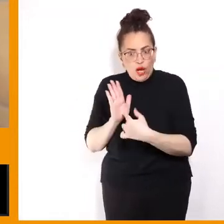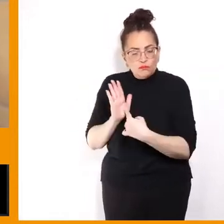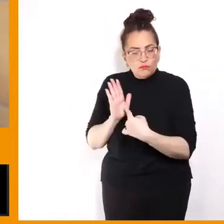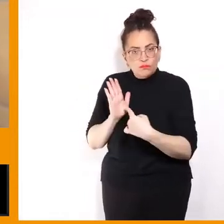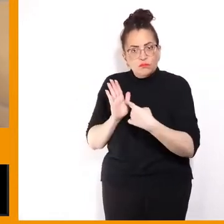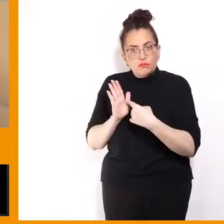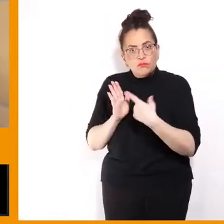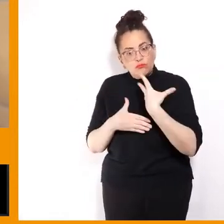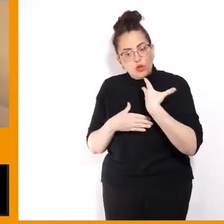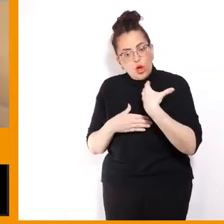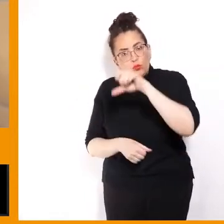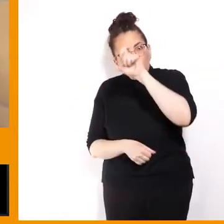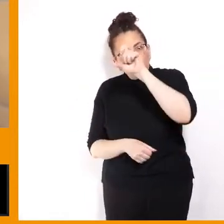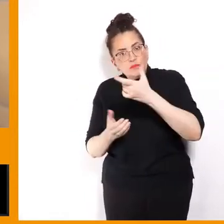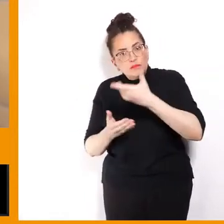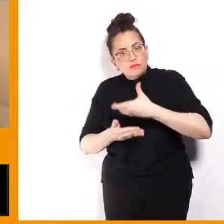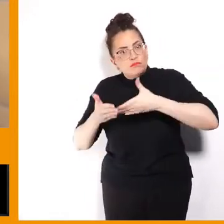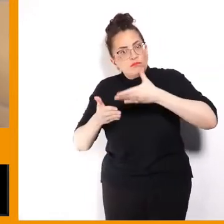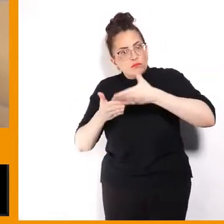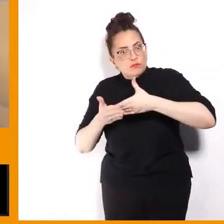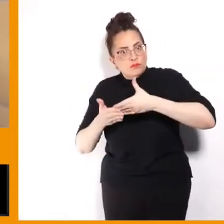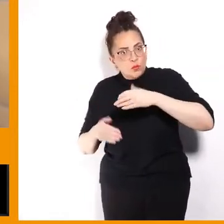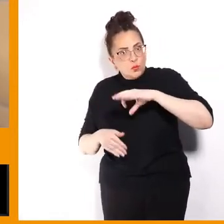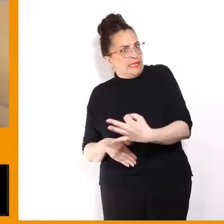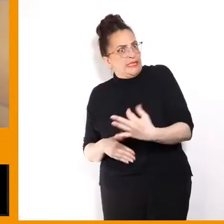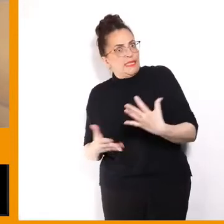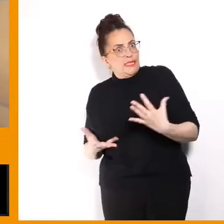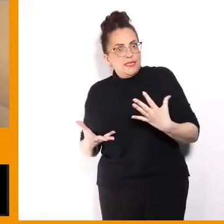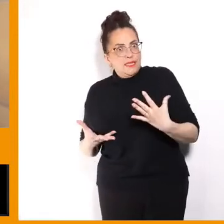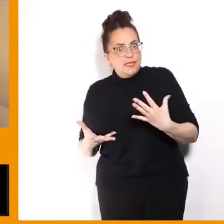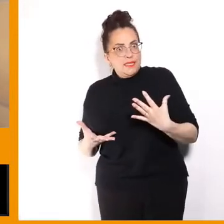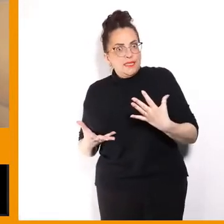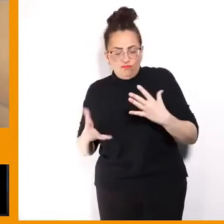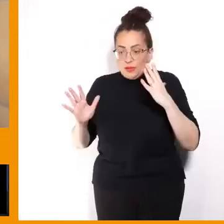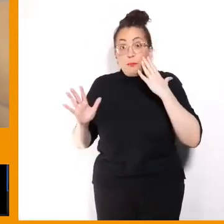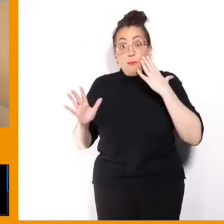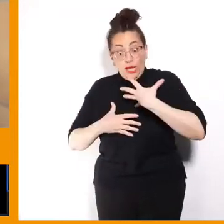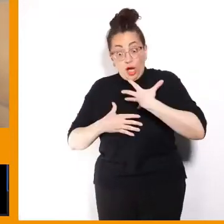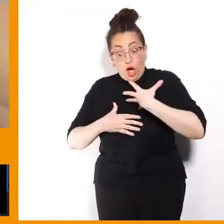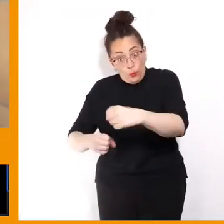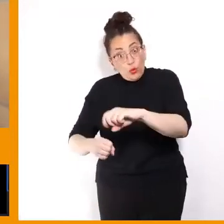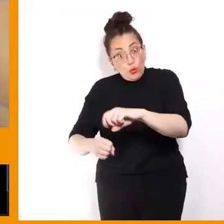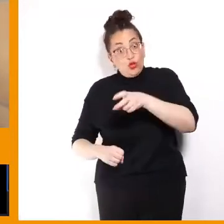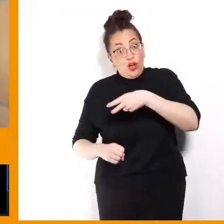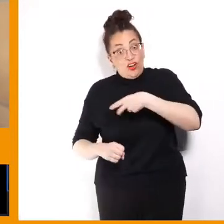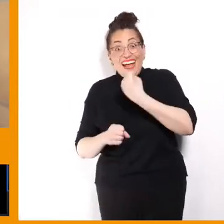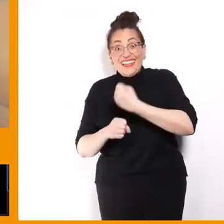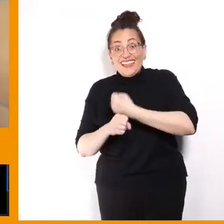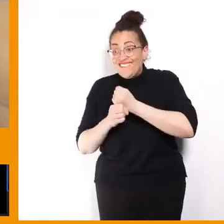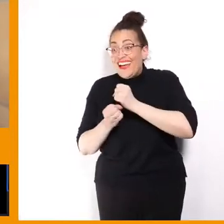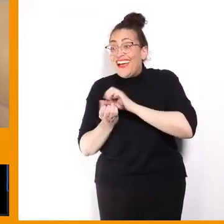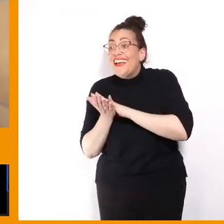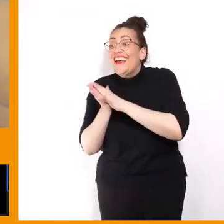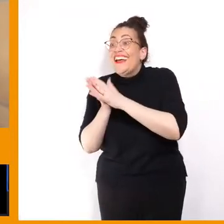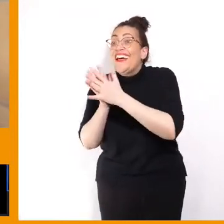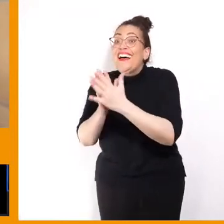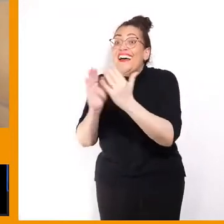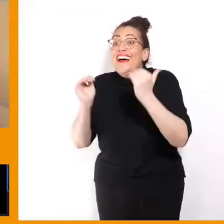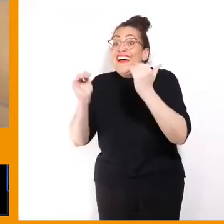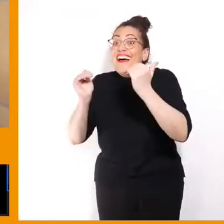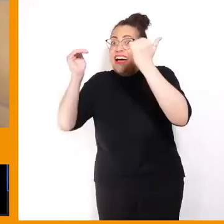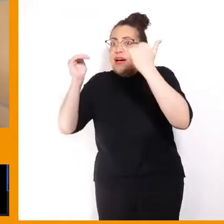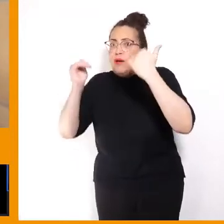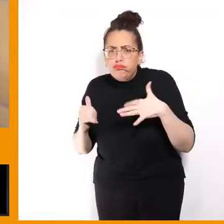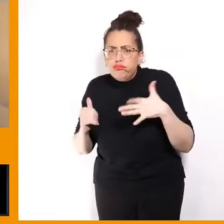de handicap, mais pour celles et ceux qui travaillent, l'évolution de carrière est beaucoup plus difficile que pour les autres travailleurs. Si vous